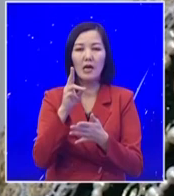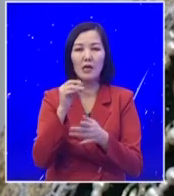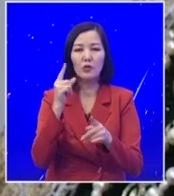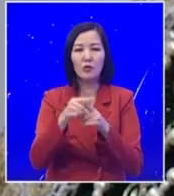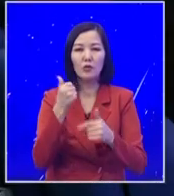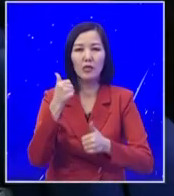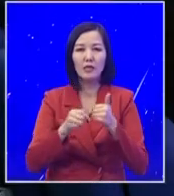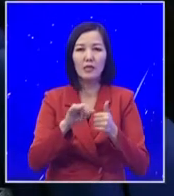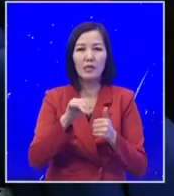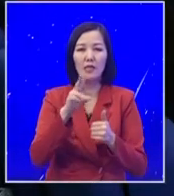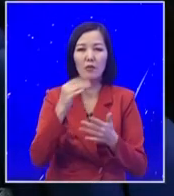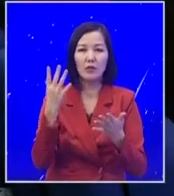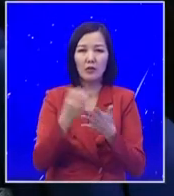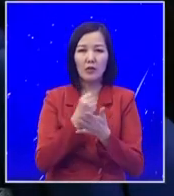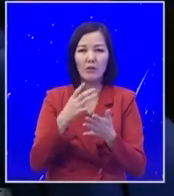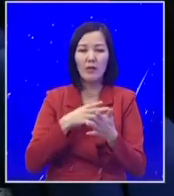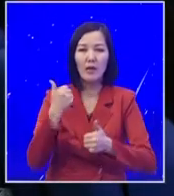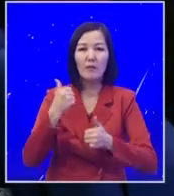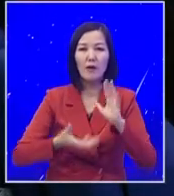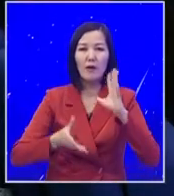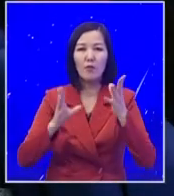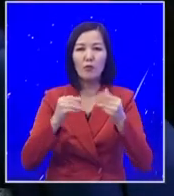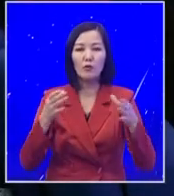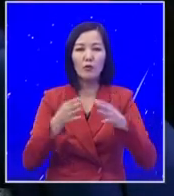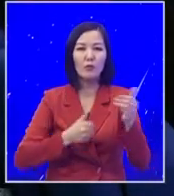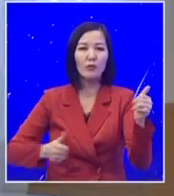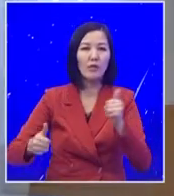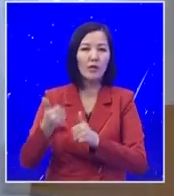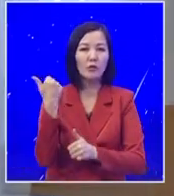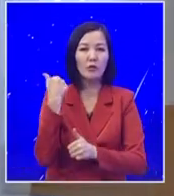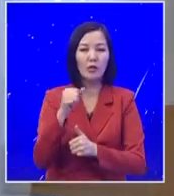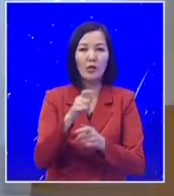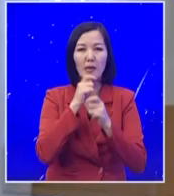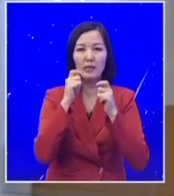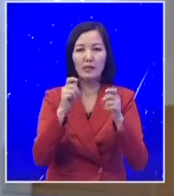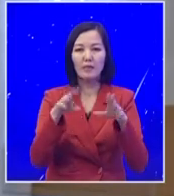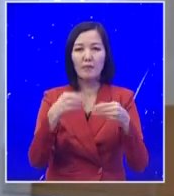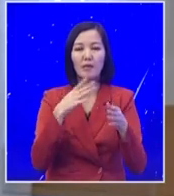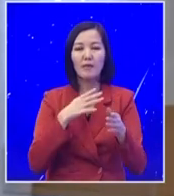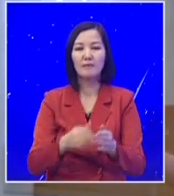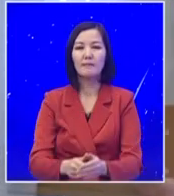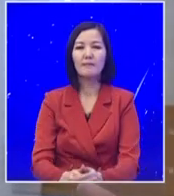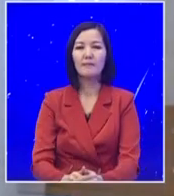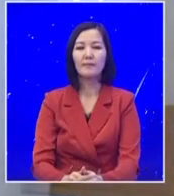Тілеулес Әбдікәрімова жеңіп алды. Байқау қорытындысы бойынша топ жарған жүлдегерлер бағалы сыйлықтармен